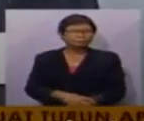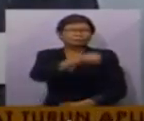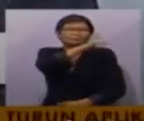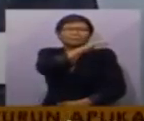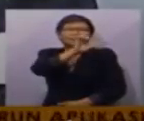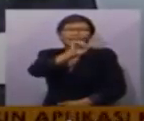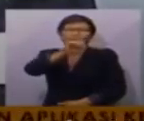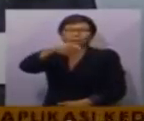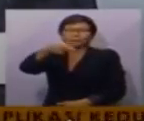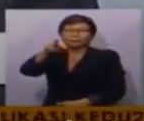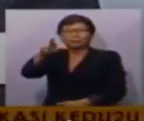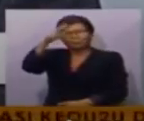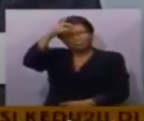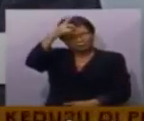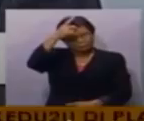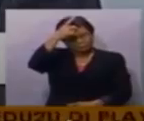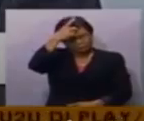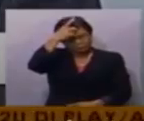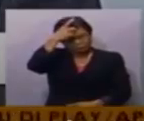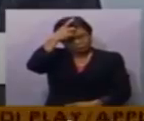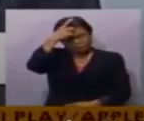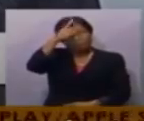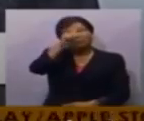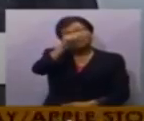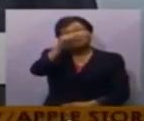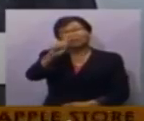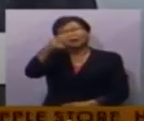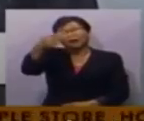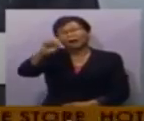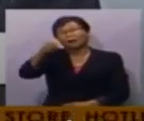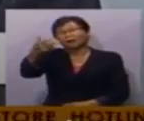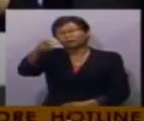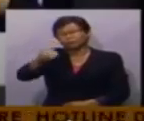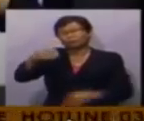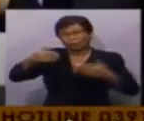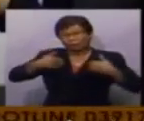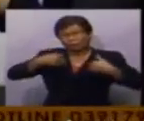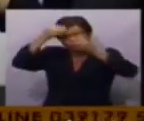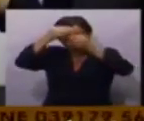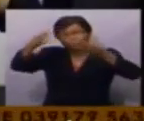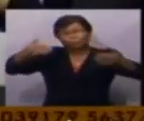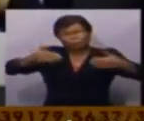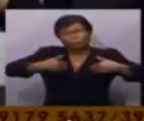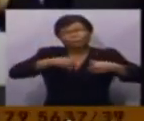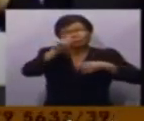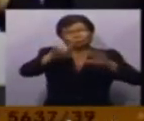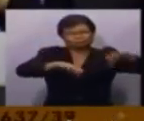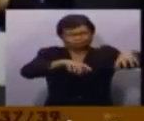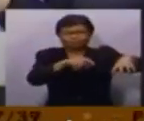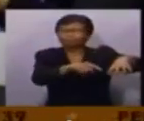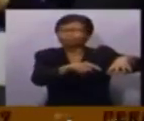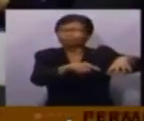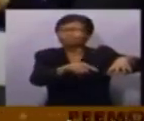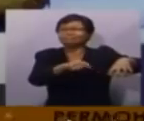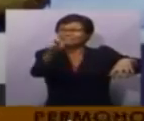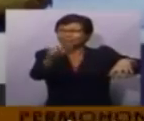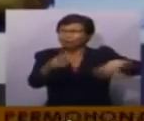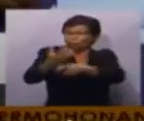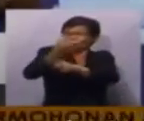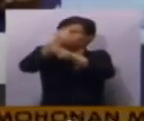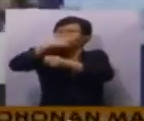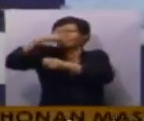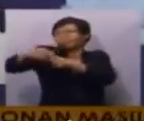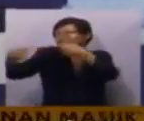Pengerusi Suruhanjaya Pilihan Raya SPR, Tan Sri Muhammad Hashim Abdullah turut mengumumkan terdapat satu kawasan DUN di mana calon menang